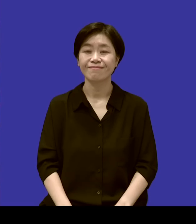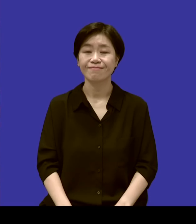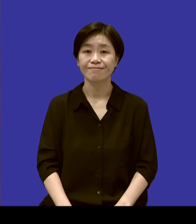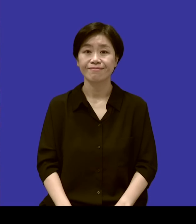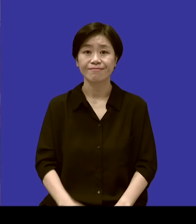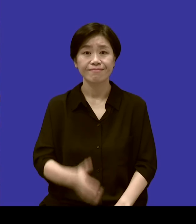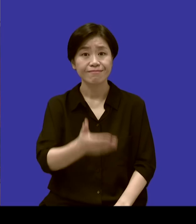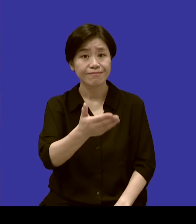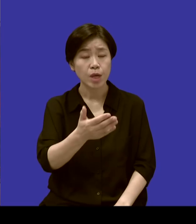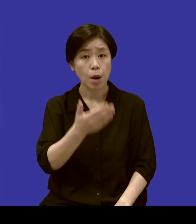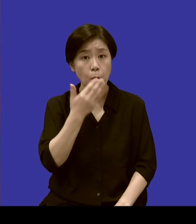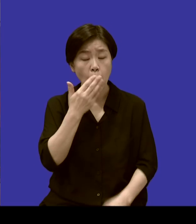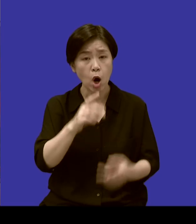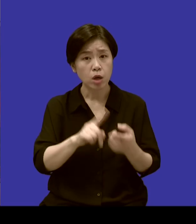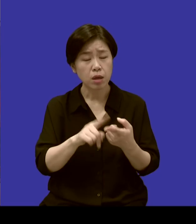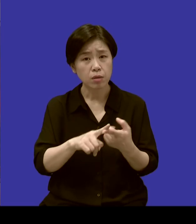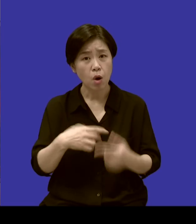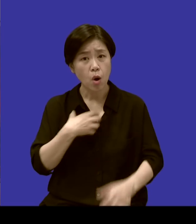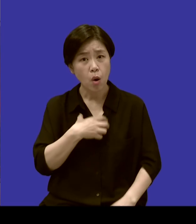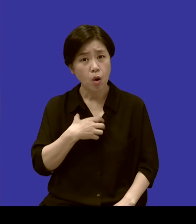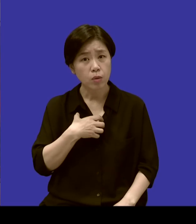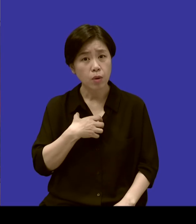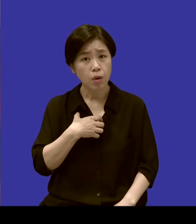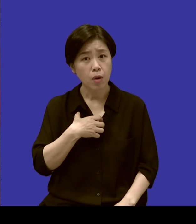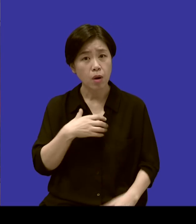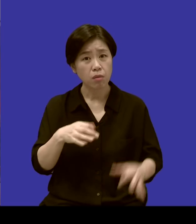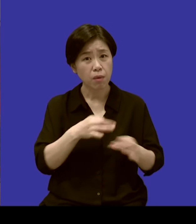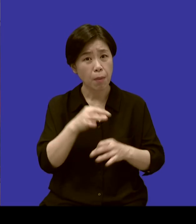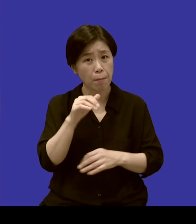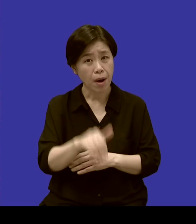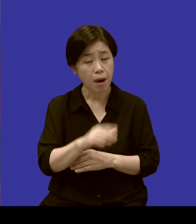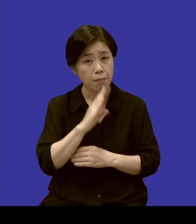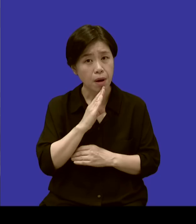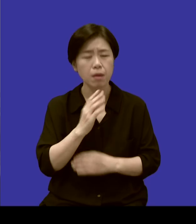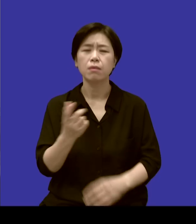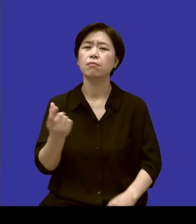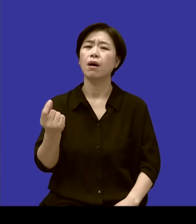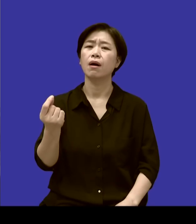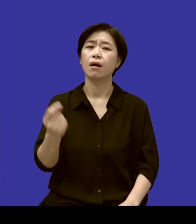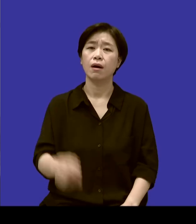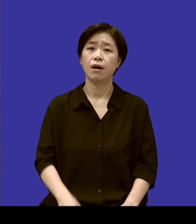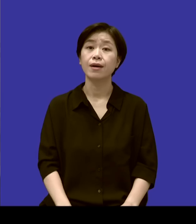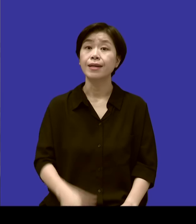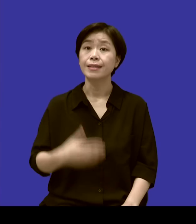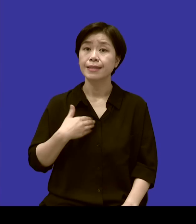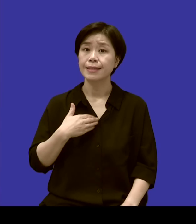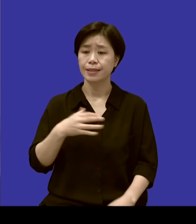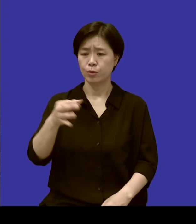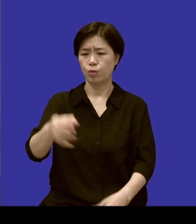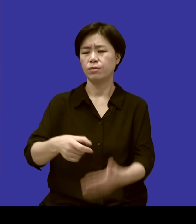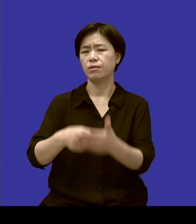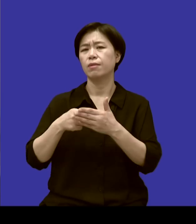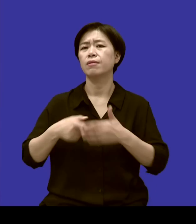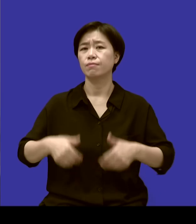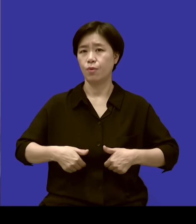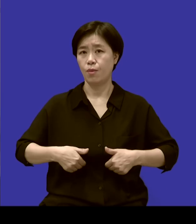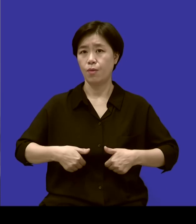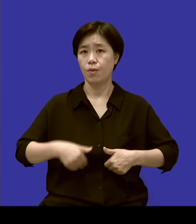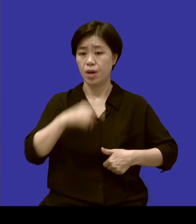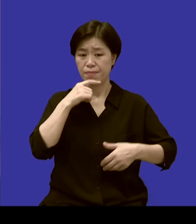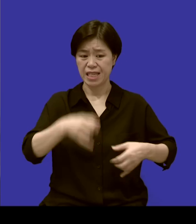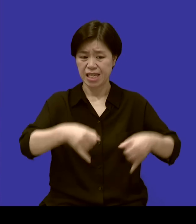사귄다가셨어도 먹을 끼니도 걱정하실 정도셨어요? 그때 제가 힘들 때였어요. 오. 그러니까는 먹어도 절약해야 되고 빚이 많았기